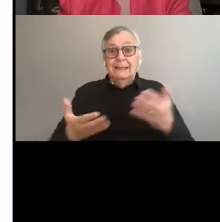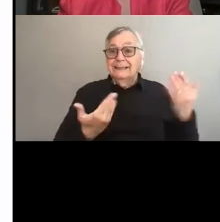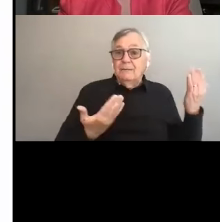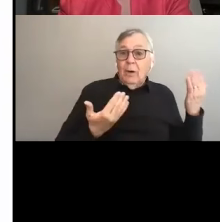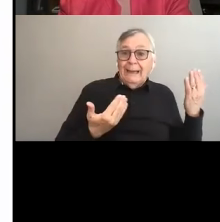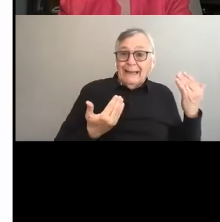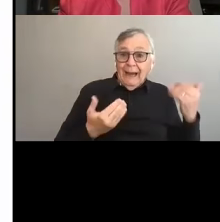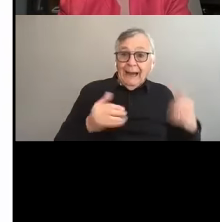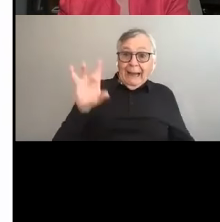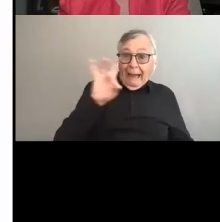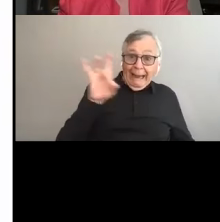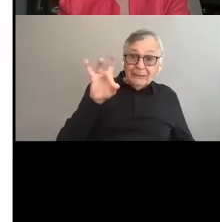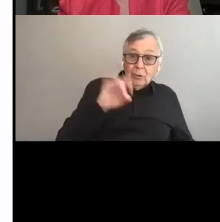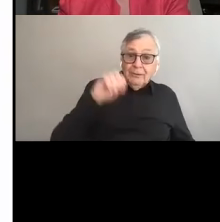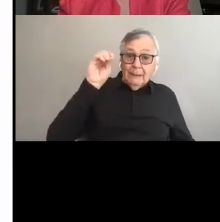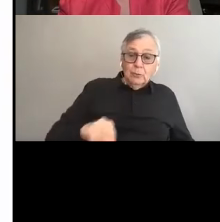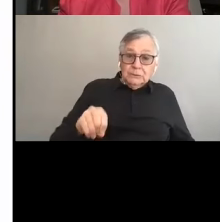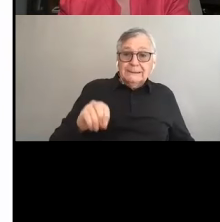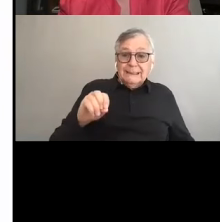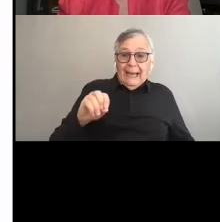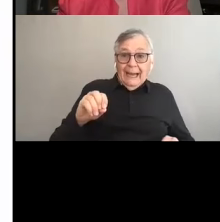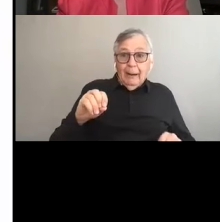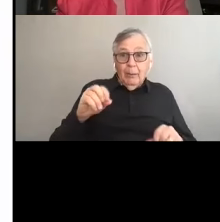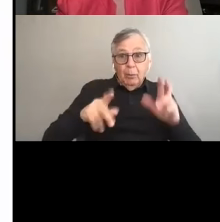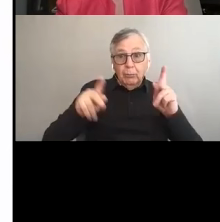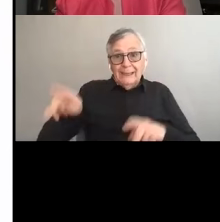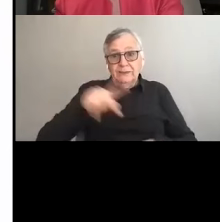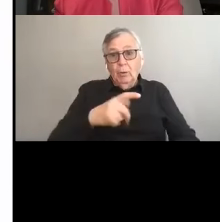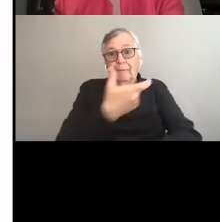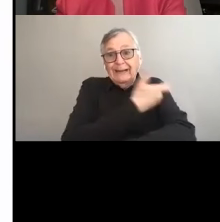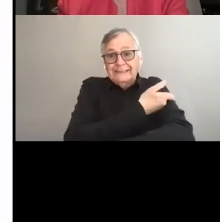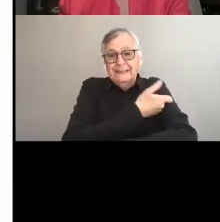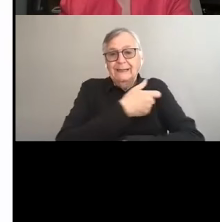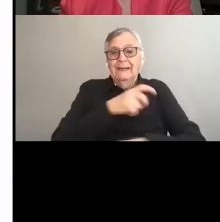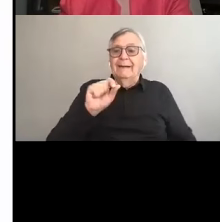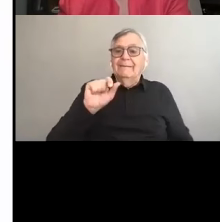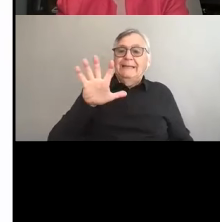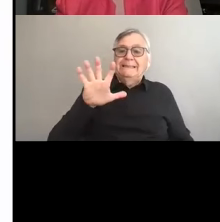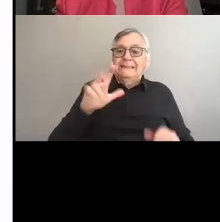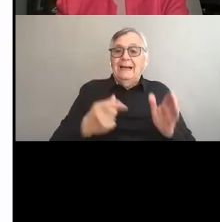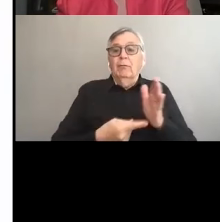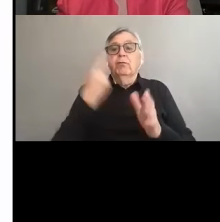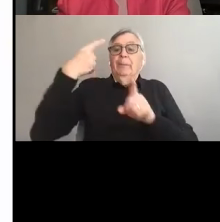d'avoir 80 de la population vaccinée, donc à peu près 25 fois plus